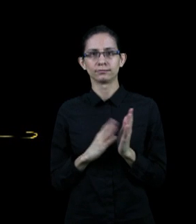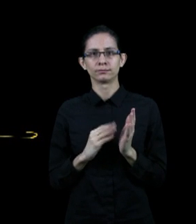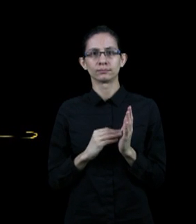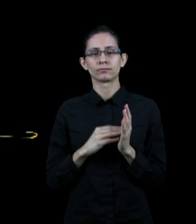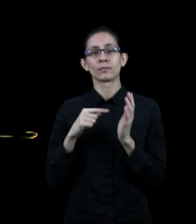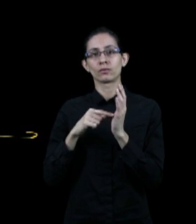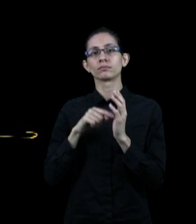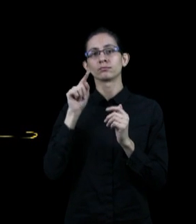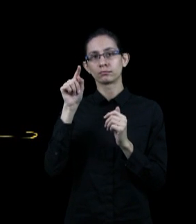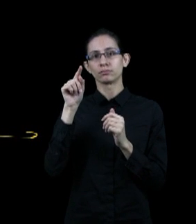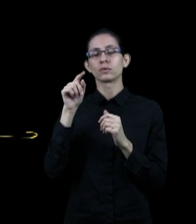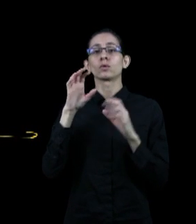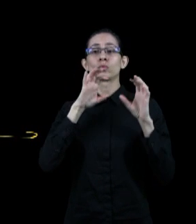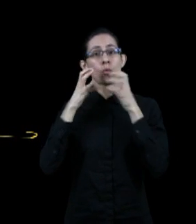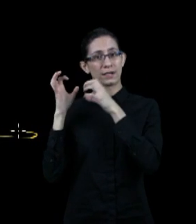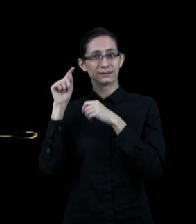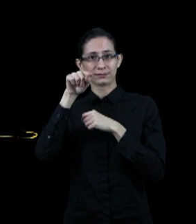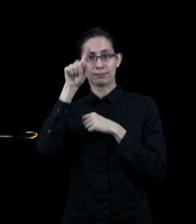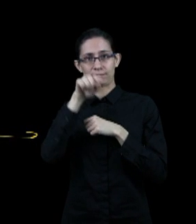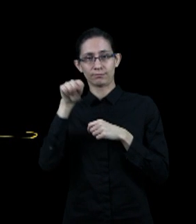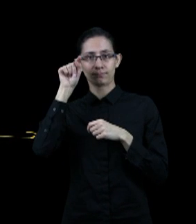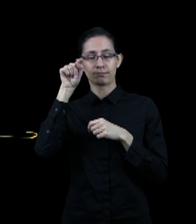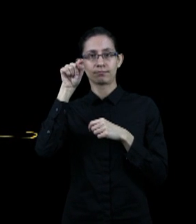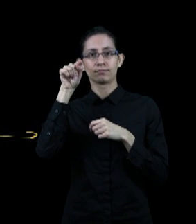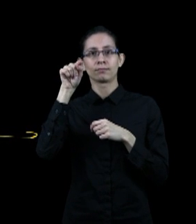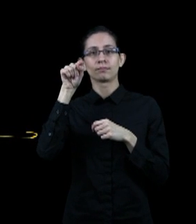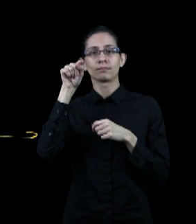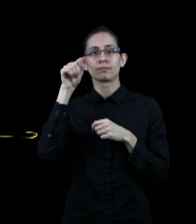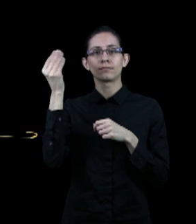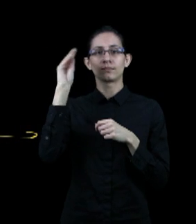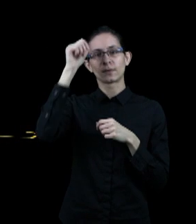Na tym wykresie niech będzie kukurydza. Kukurydza.